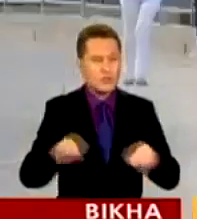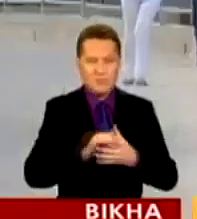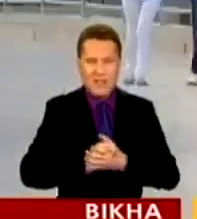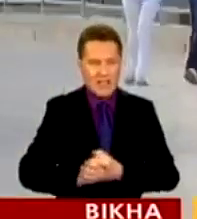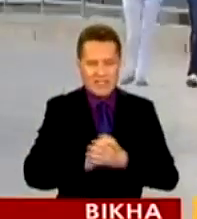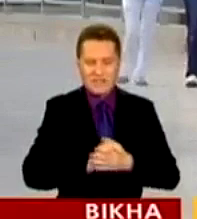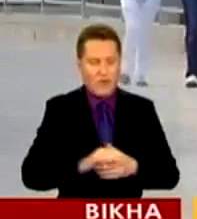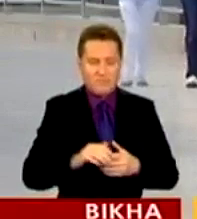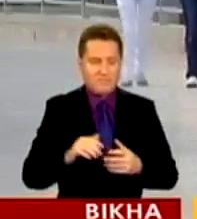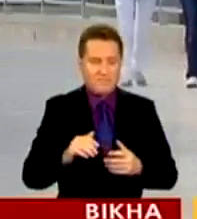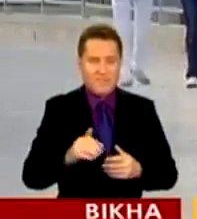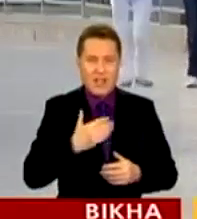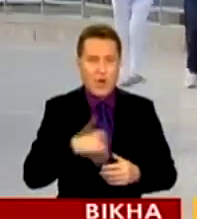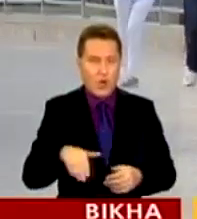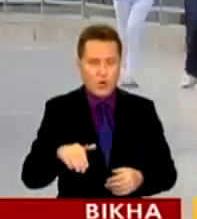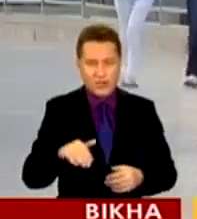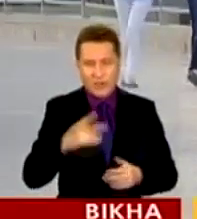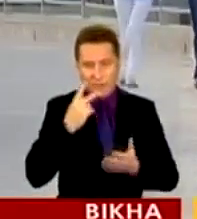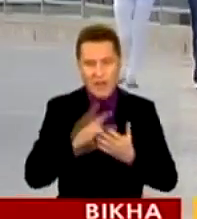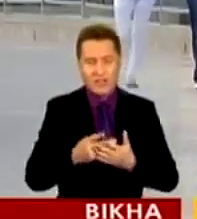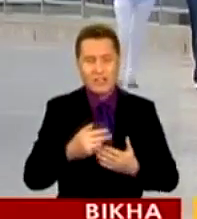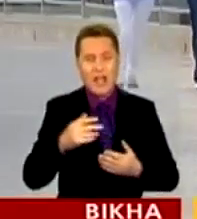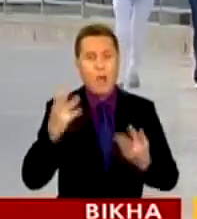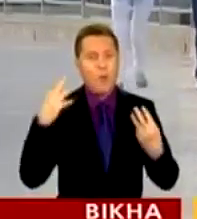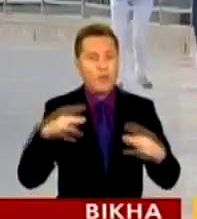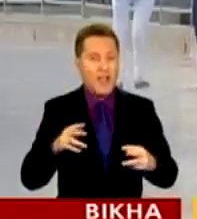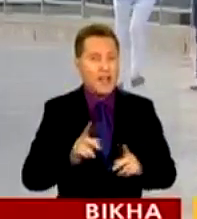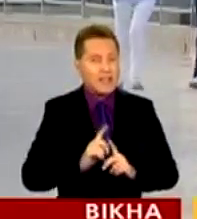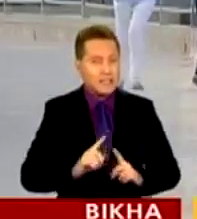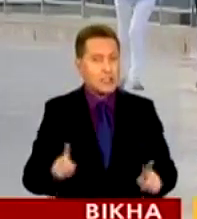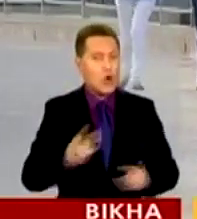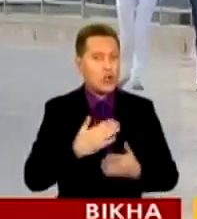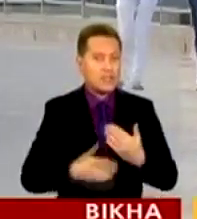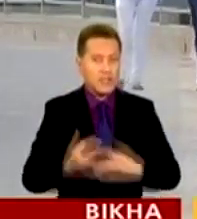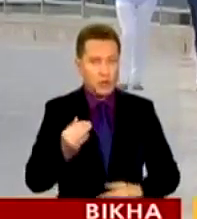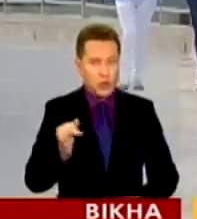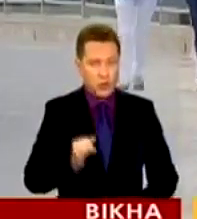подіумах моделей з родзинкою. Ірина Драбок, Олекса Синельников, програма «Вікна», СТБ.